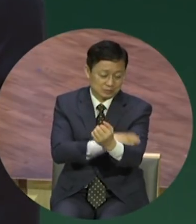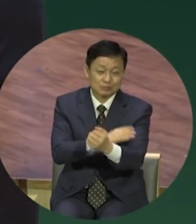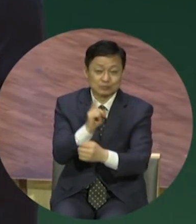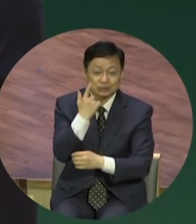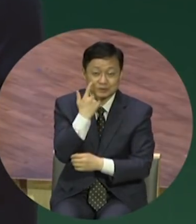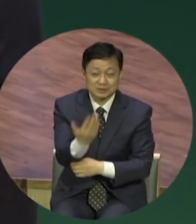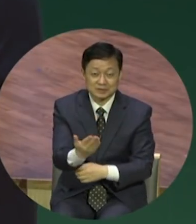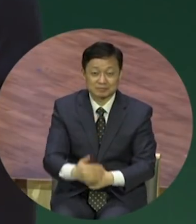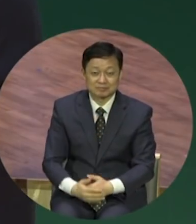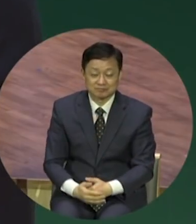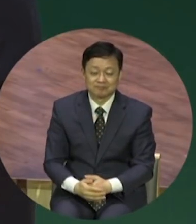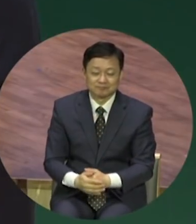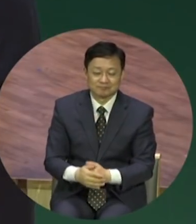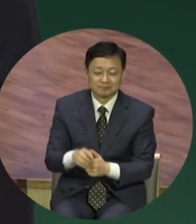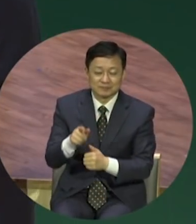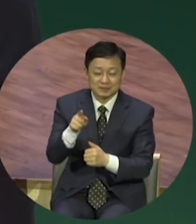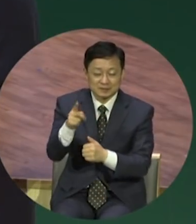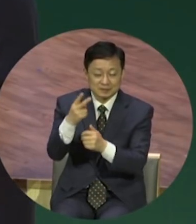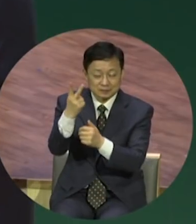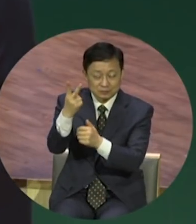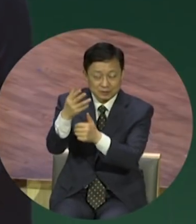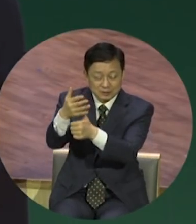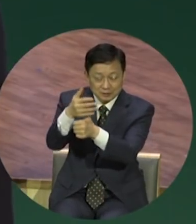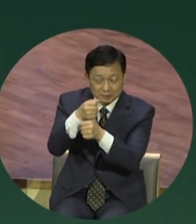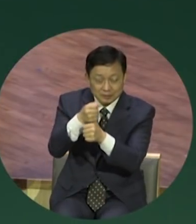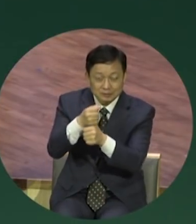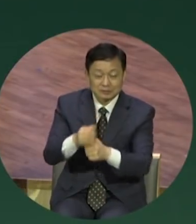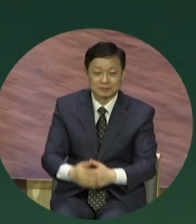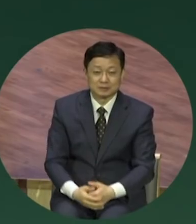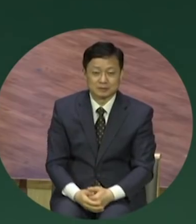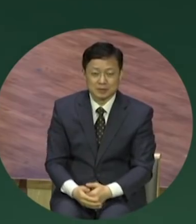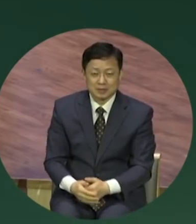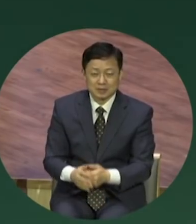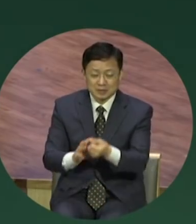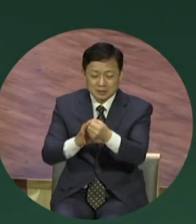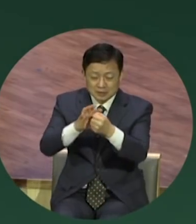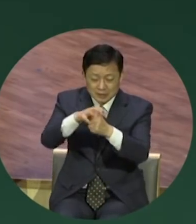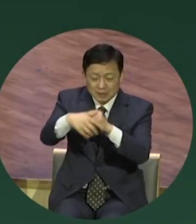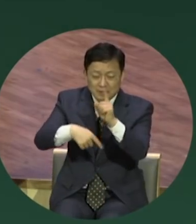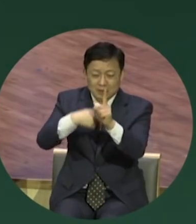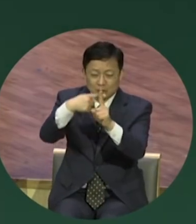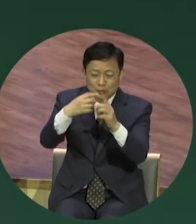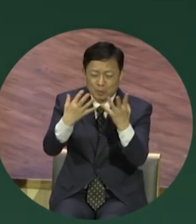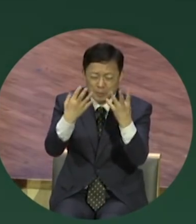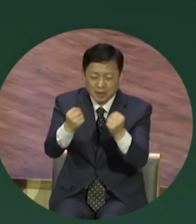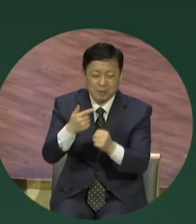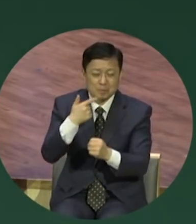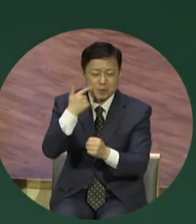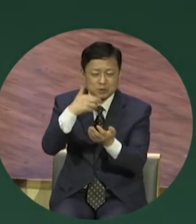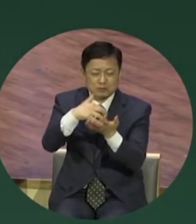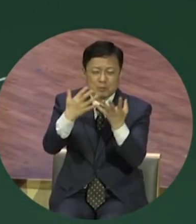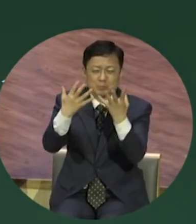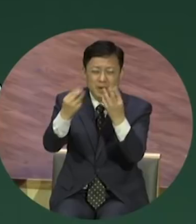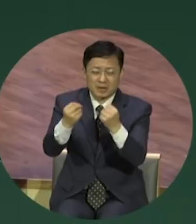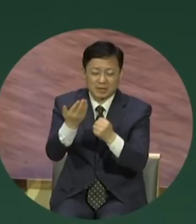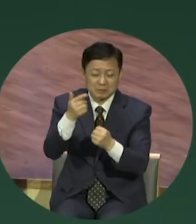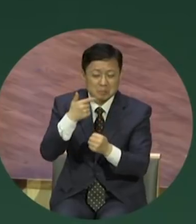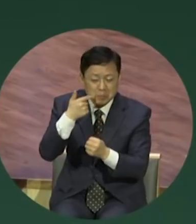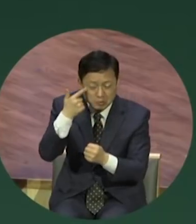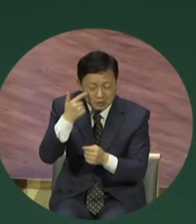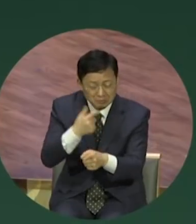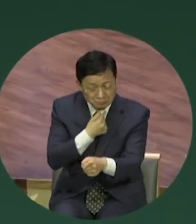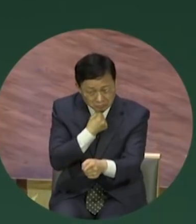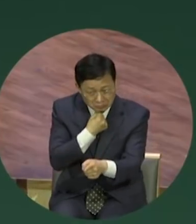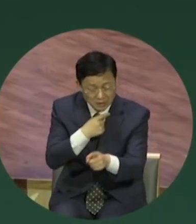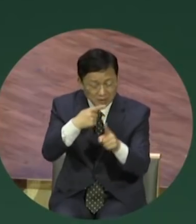ministry? 그때부터 시작됩니다. Everything begins from that. 목사 많아요. There are many 교회 pastors, 많아요. Many churches. 저는 목사 되는 이전에 하나님